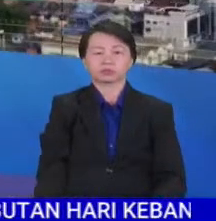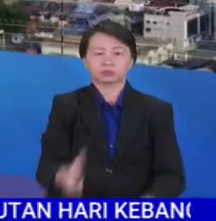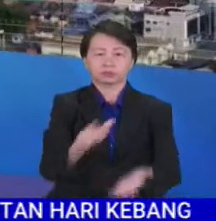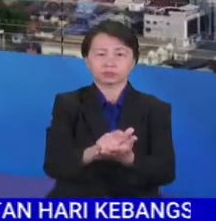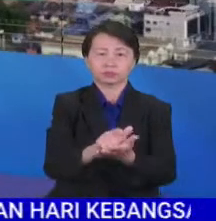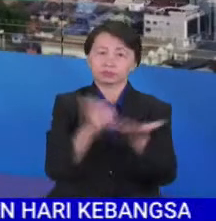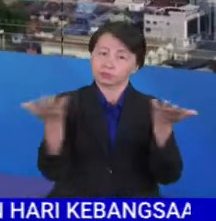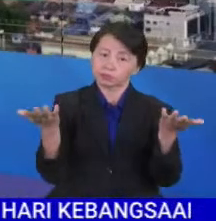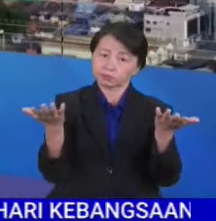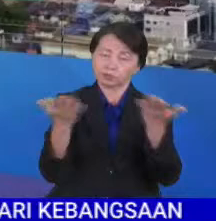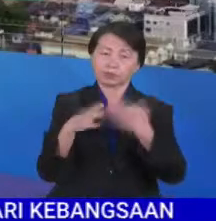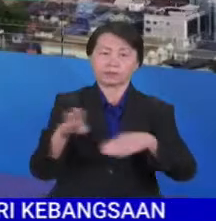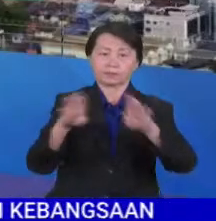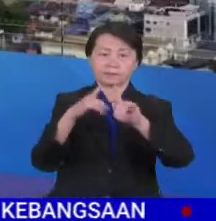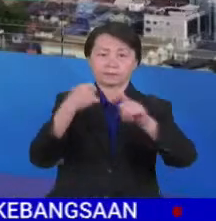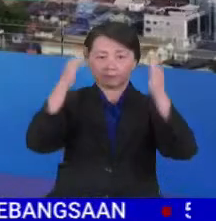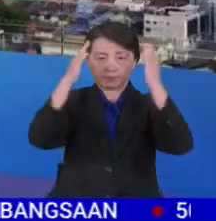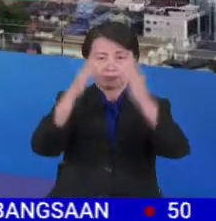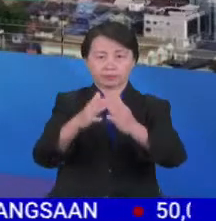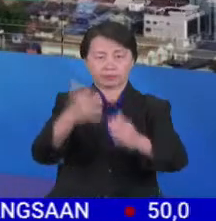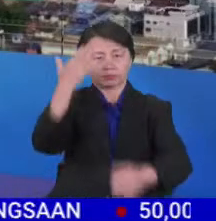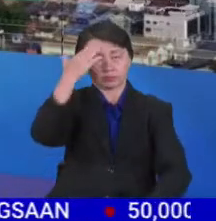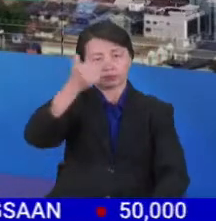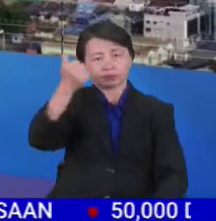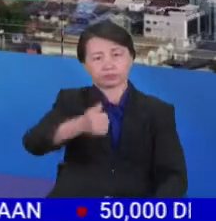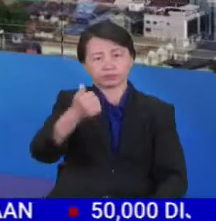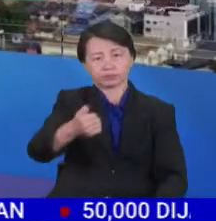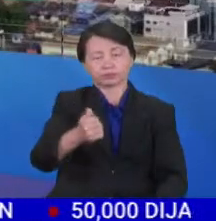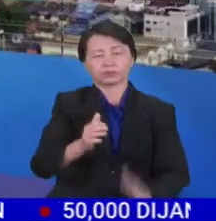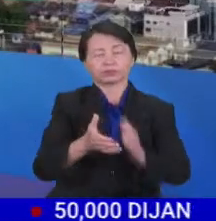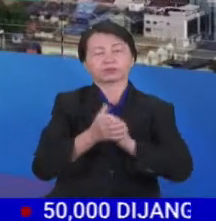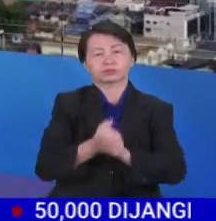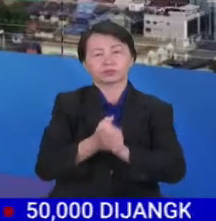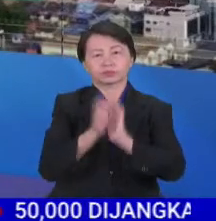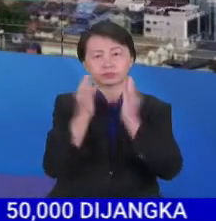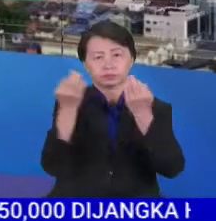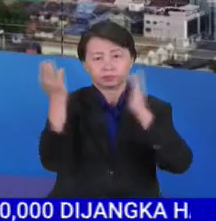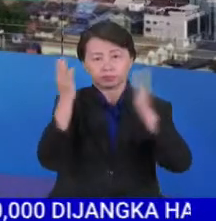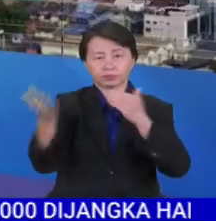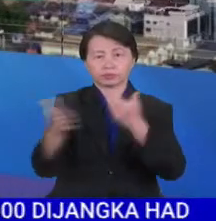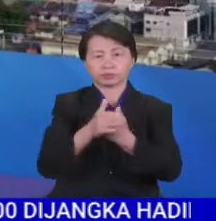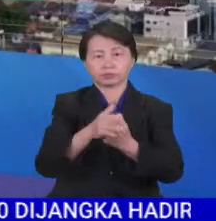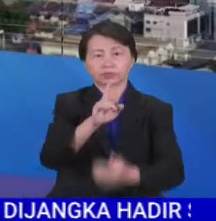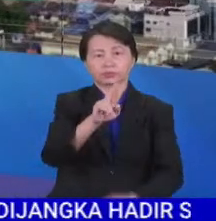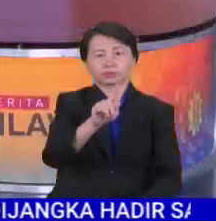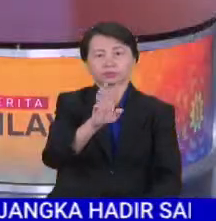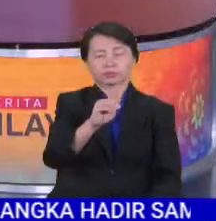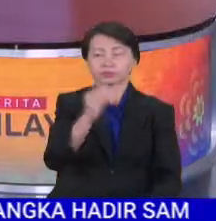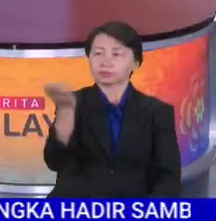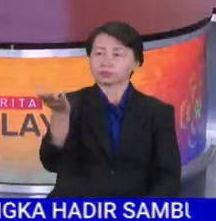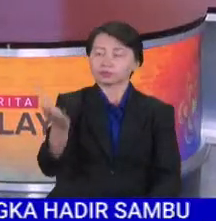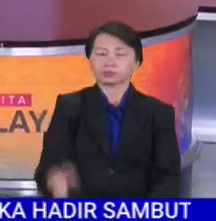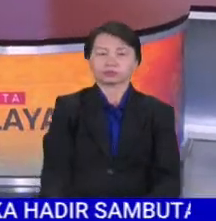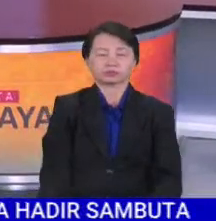Laporan itu tadi mengakhiri paparan berita dari Pahang. Assalamualaikum dan salam keluarga Malaysia. Kita kembali ke Angkasa Puri. Ya, terima kasih.